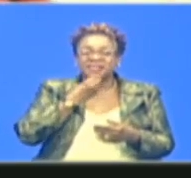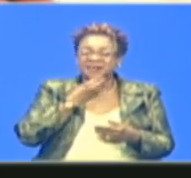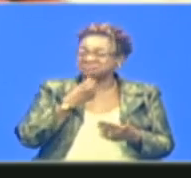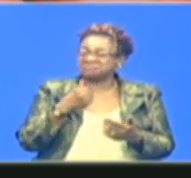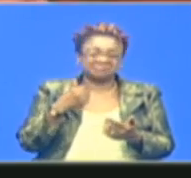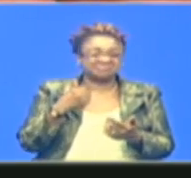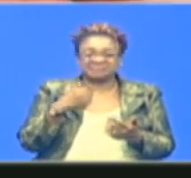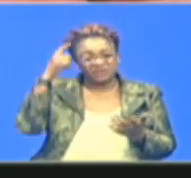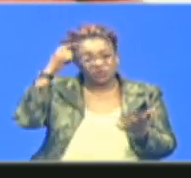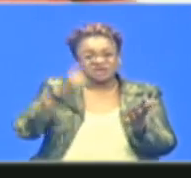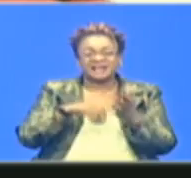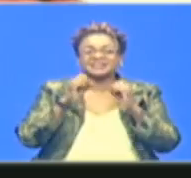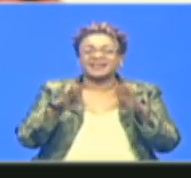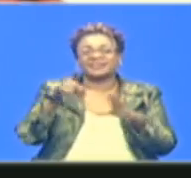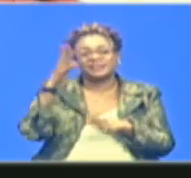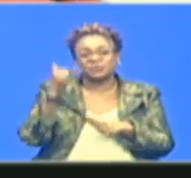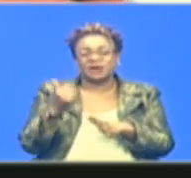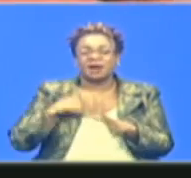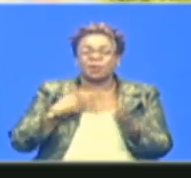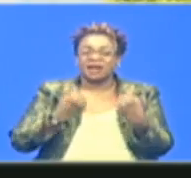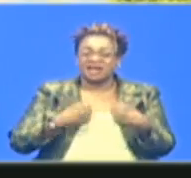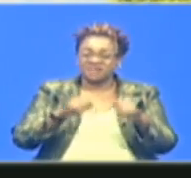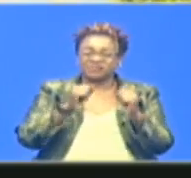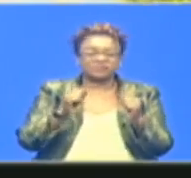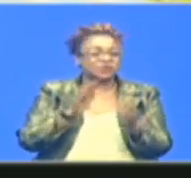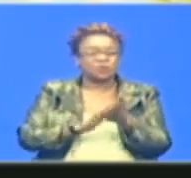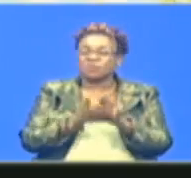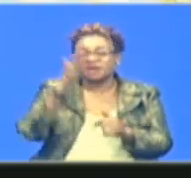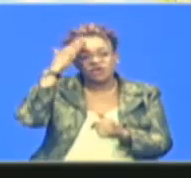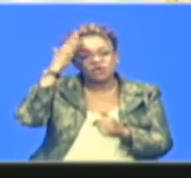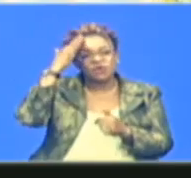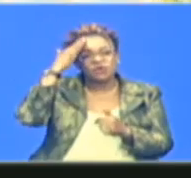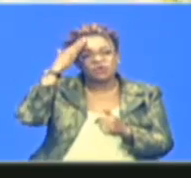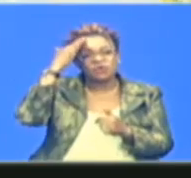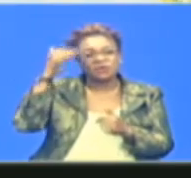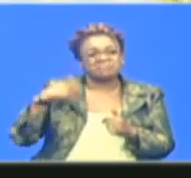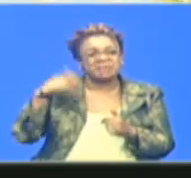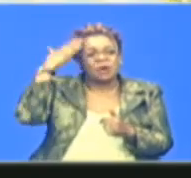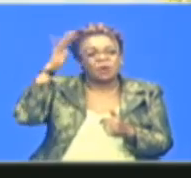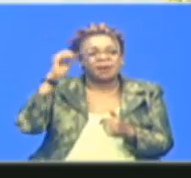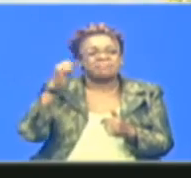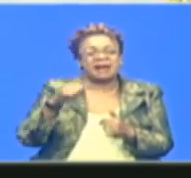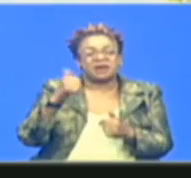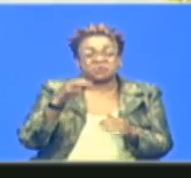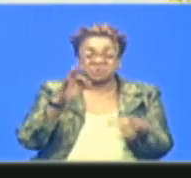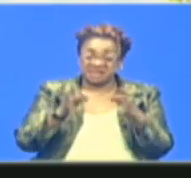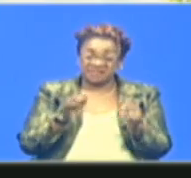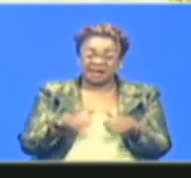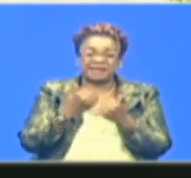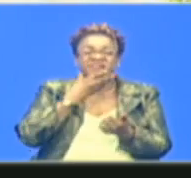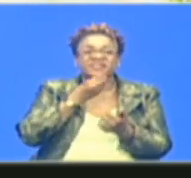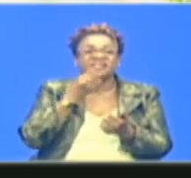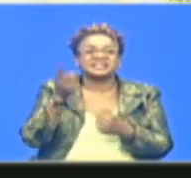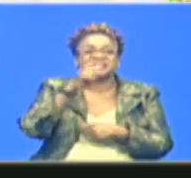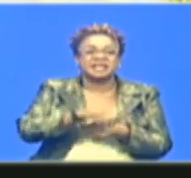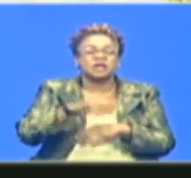labda effort yetu haitaburiwi. Sina habari, lakini ni vizuri kuwa kama ni Father's Day unakaa